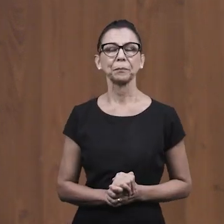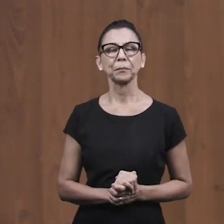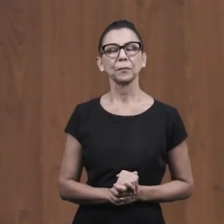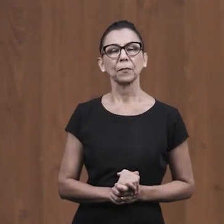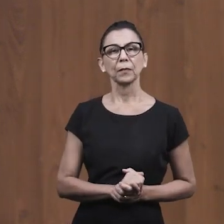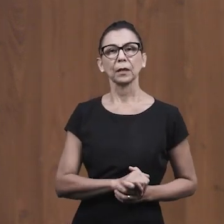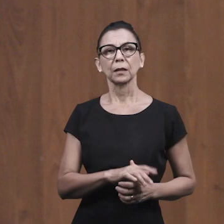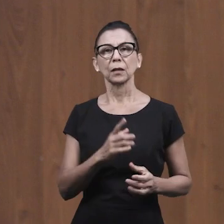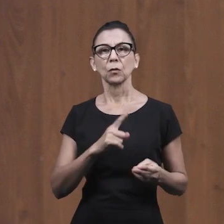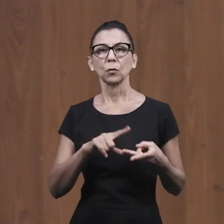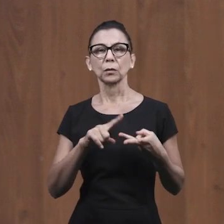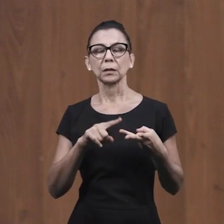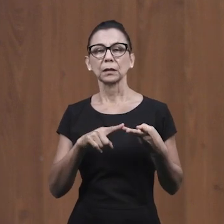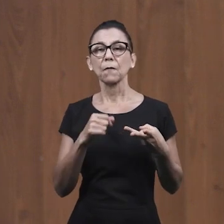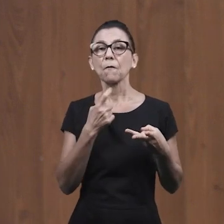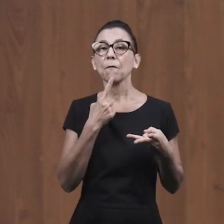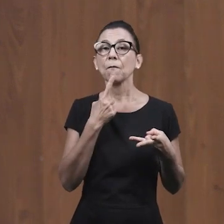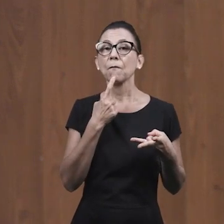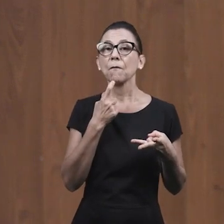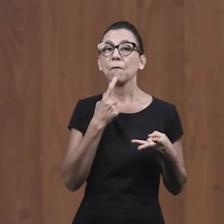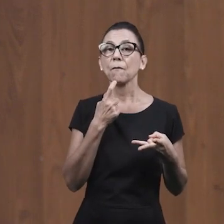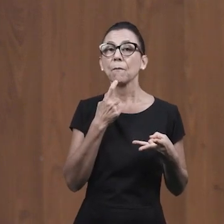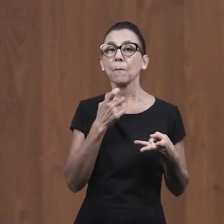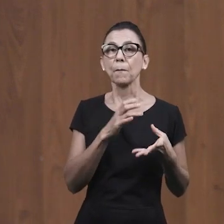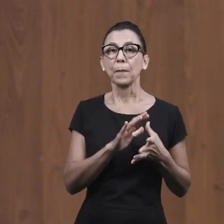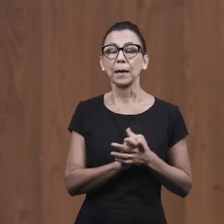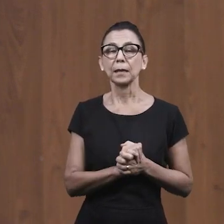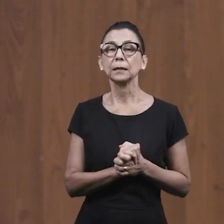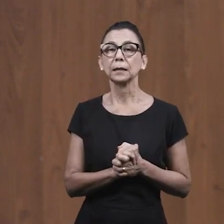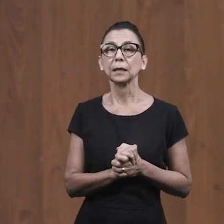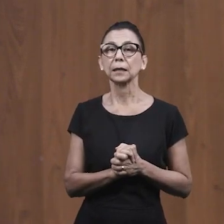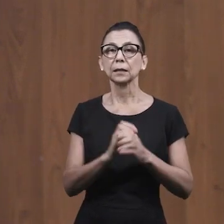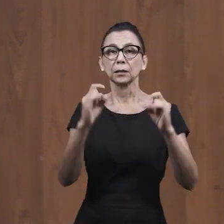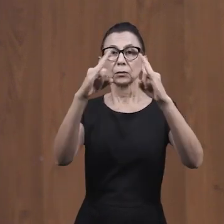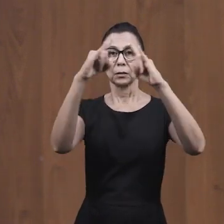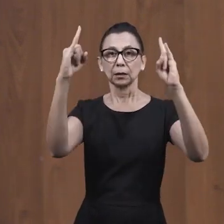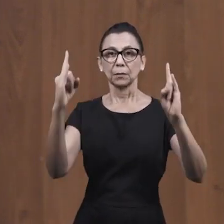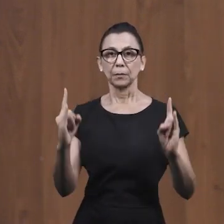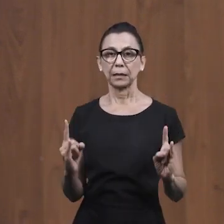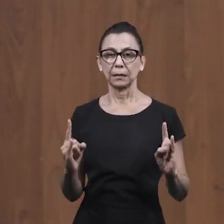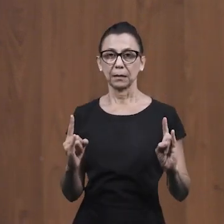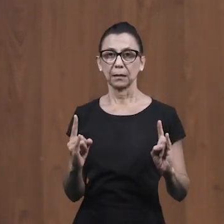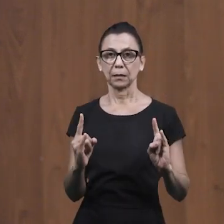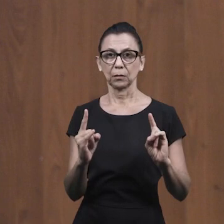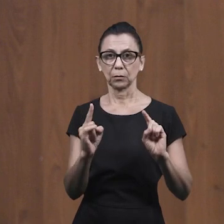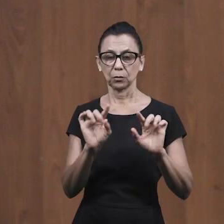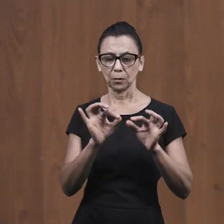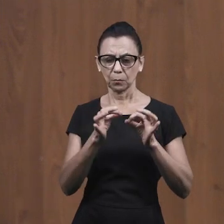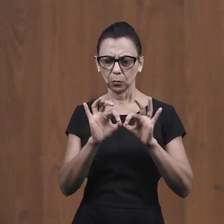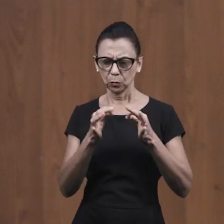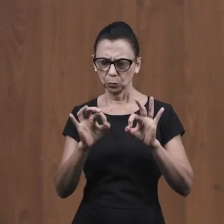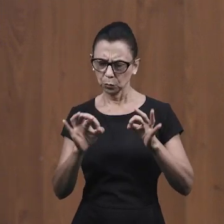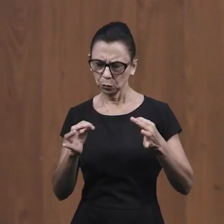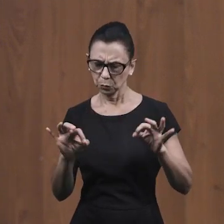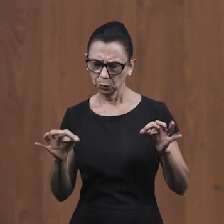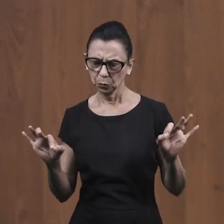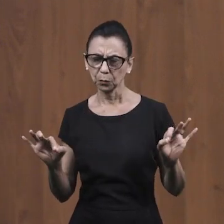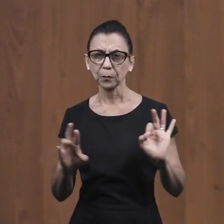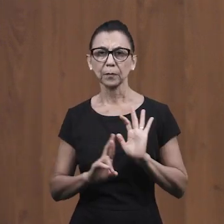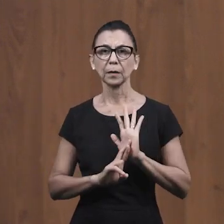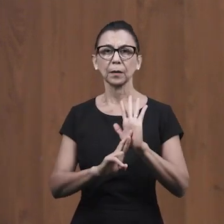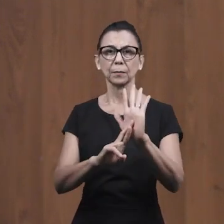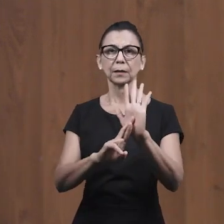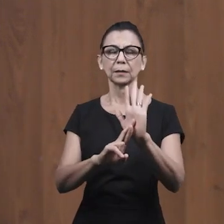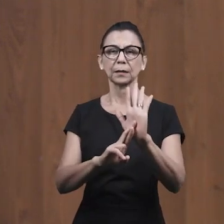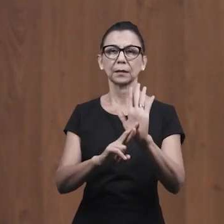rouge. Et cette couleur bordée à la porte de l'entrée du tabernacle représente le sang de Jésus